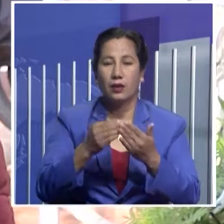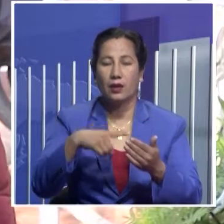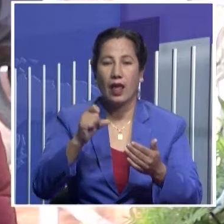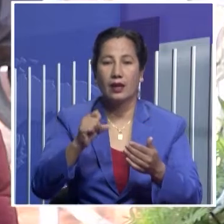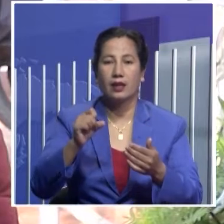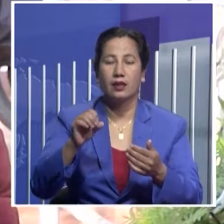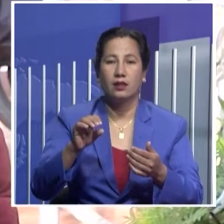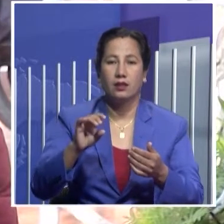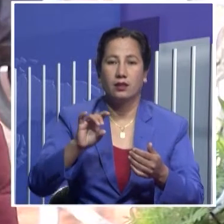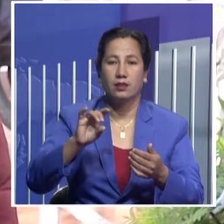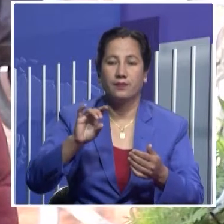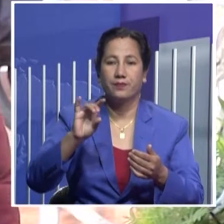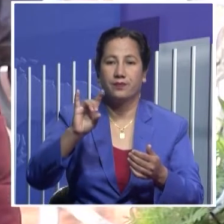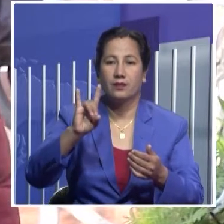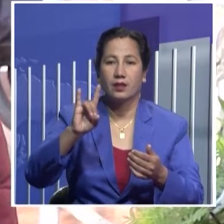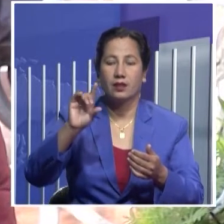उतैदेखि निःशुल्क